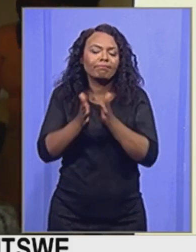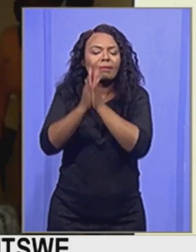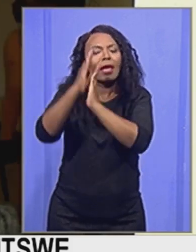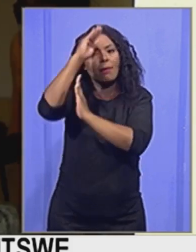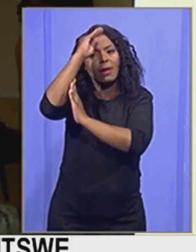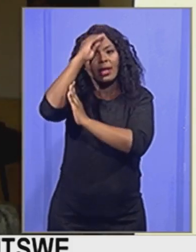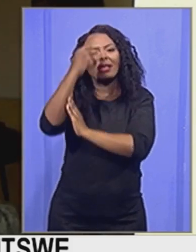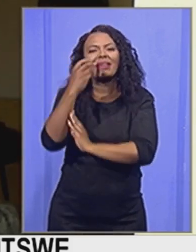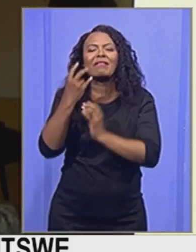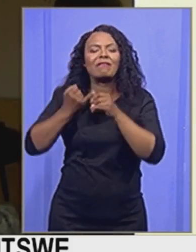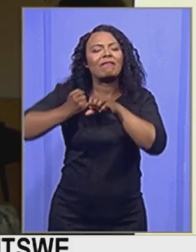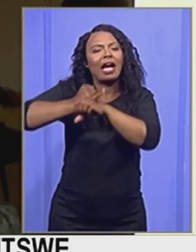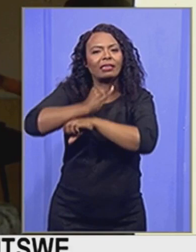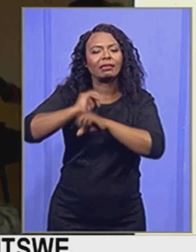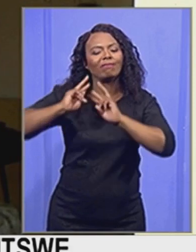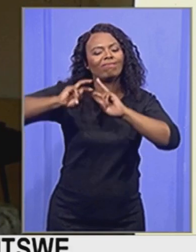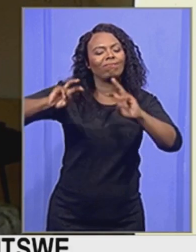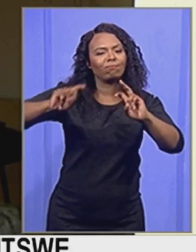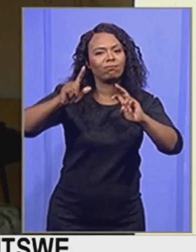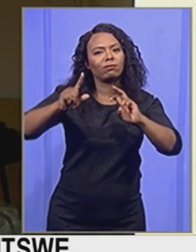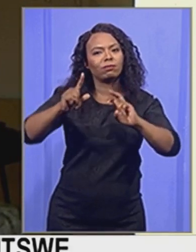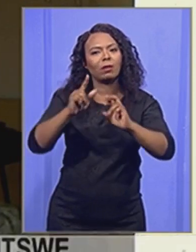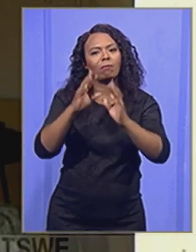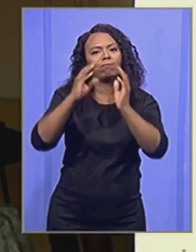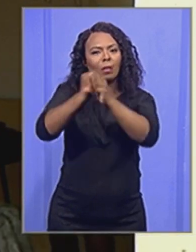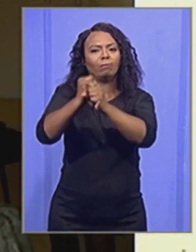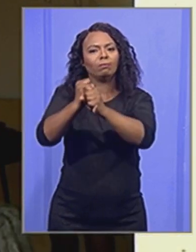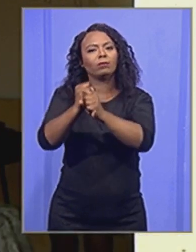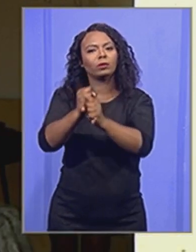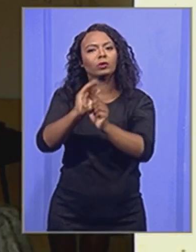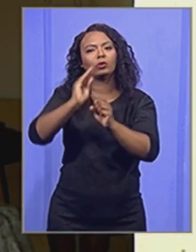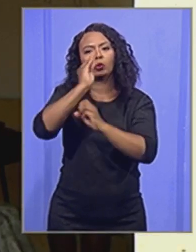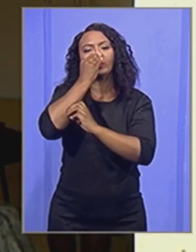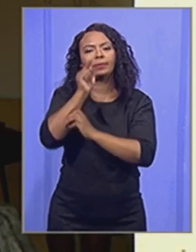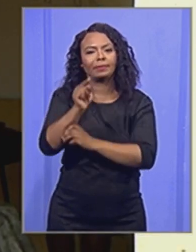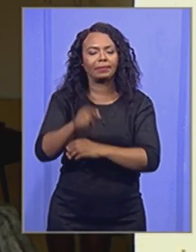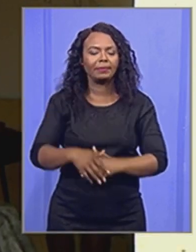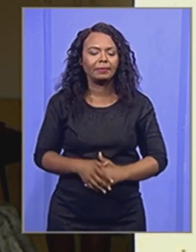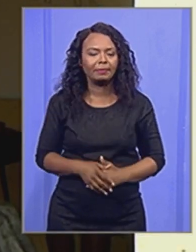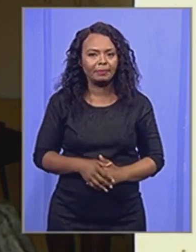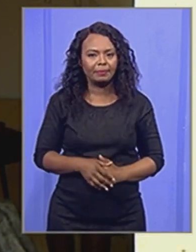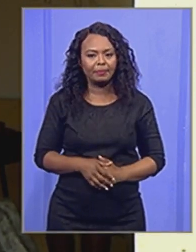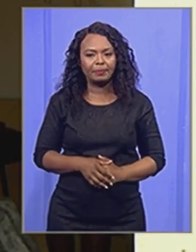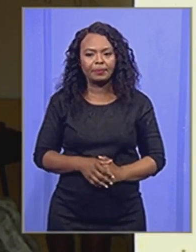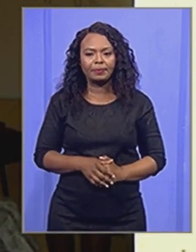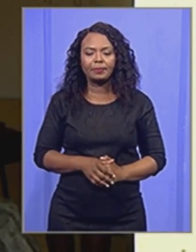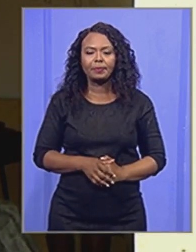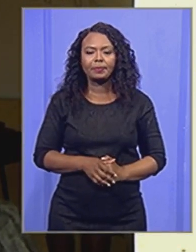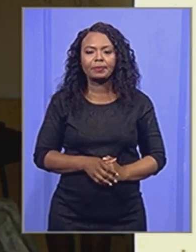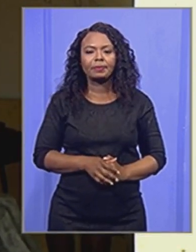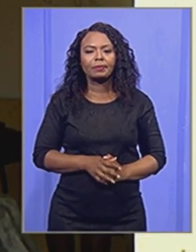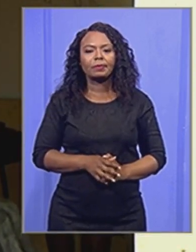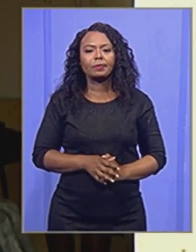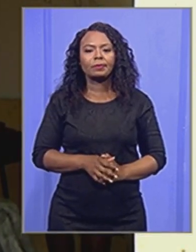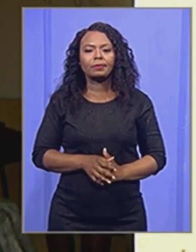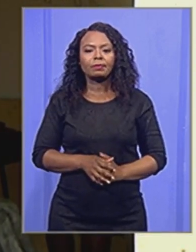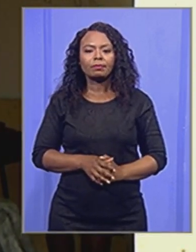putlakiše dinyakišišo mo molatong woo. Nna ke Koketšo Motau wa ditaba tša SABC, Tshware ga Mmamabolo.